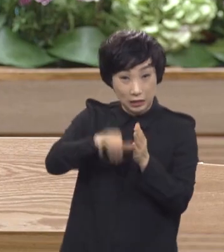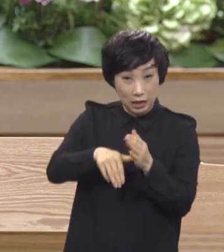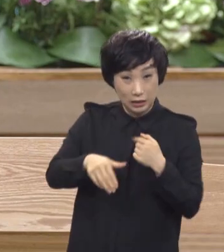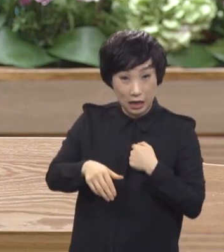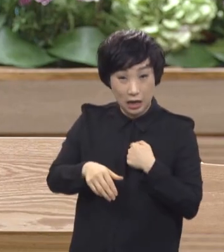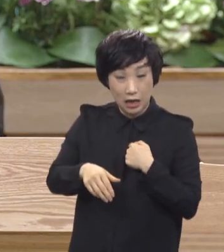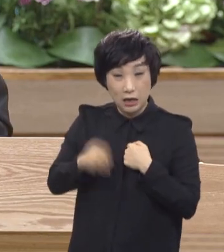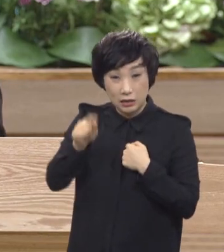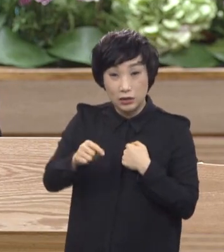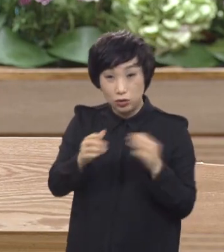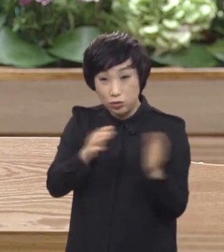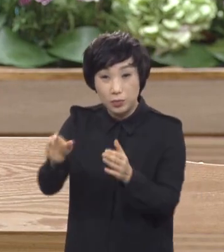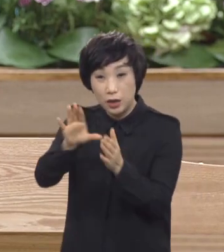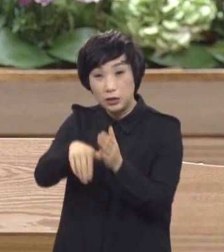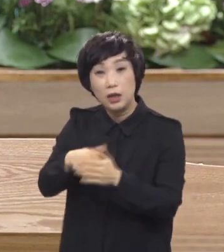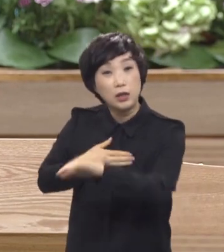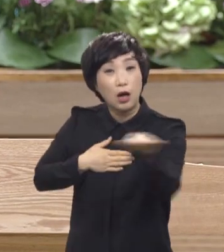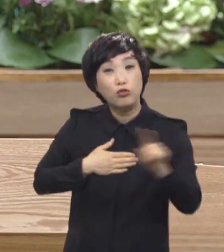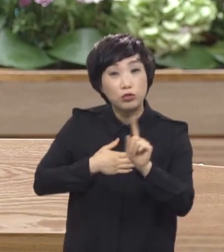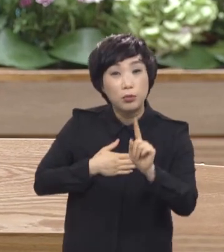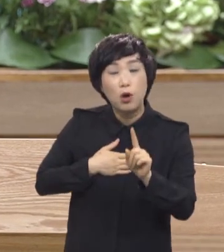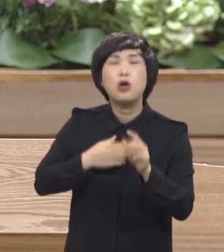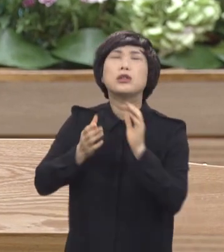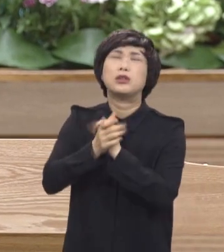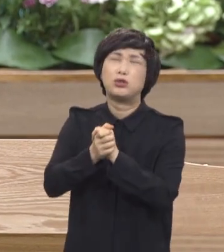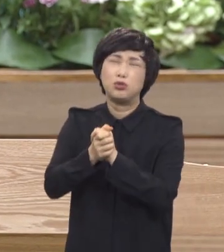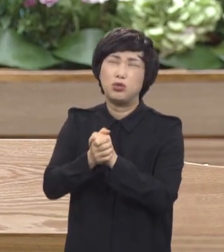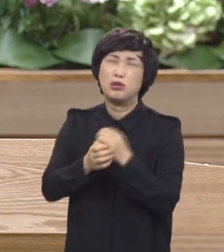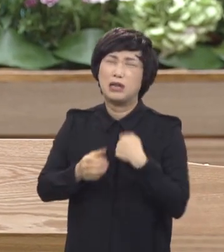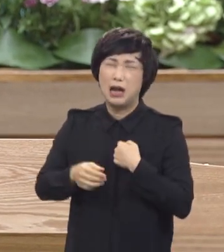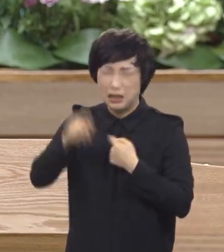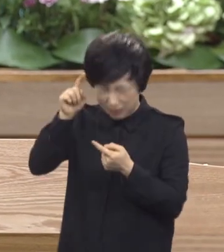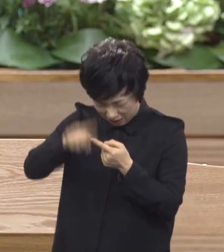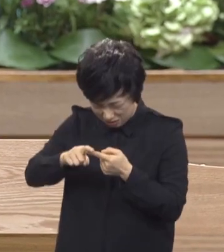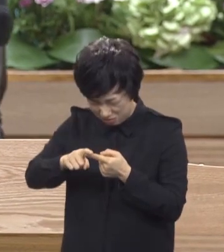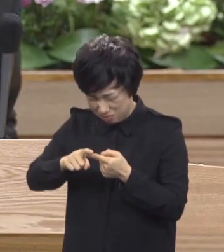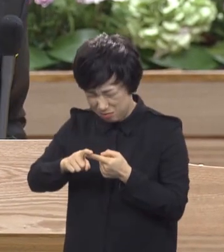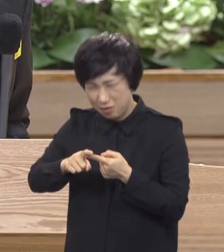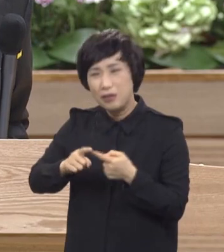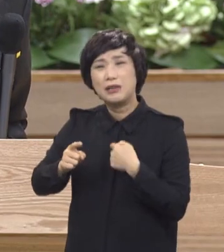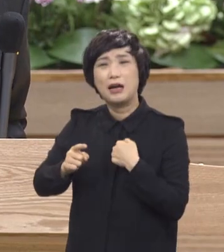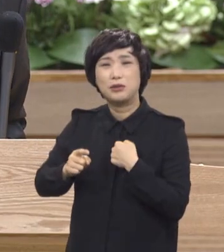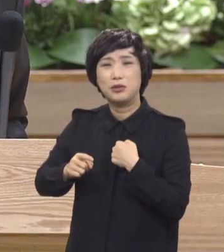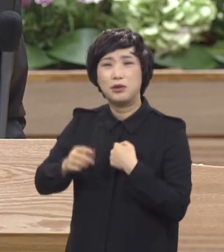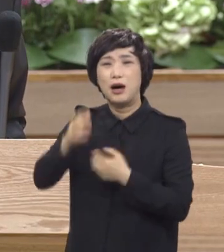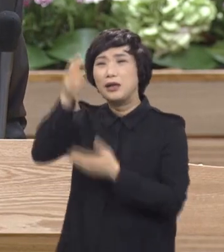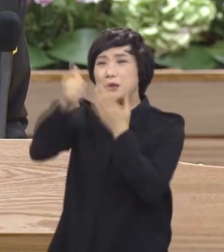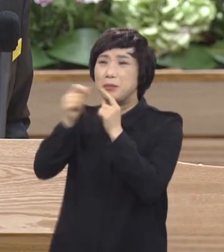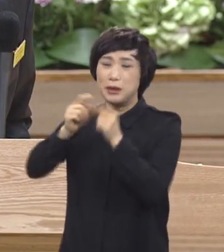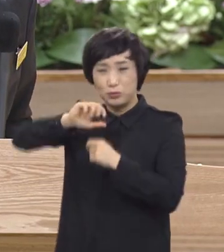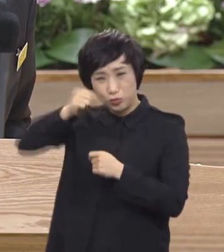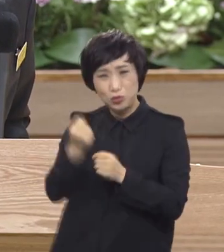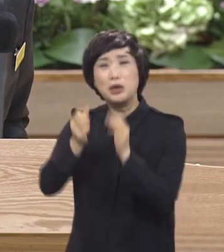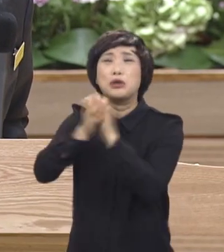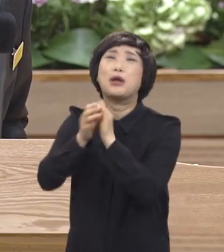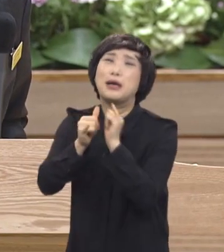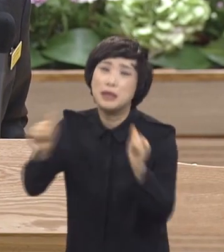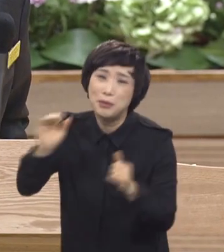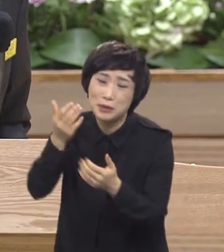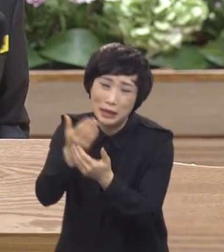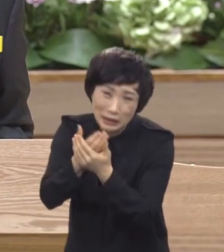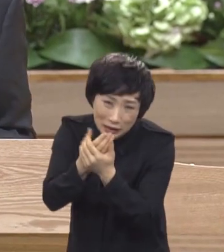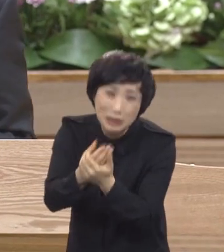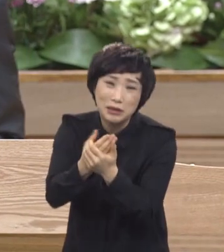준비한 사람들은 이런 기도제음을 놓고 그렇게 나도 할 수 있도록 기도하라 이해가 되십니까?